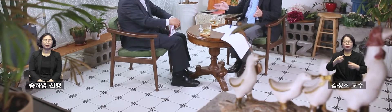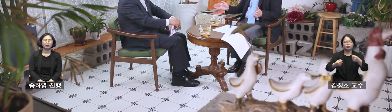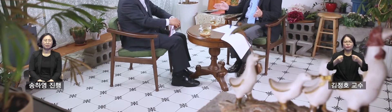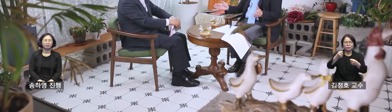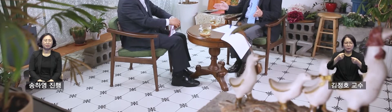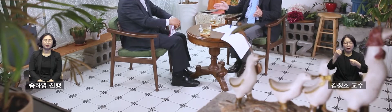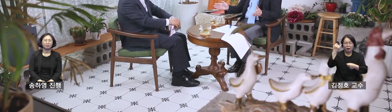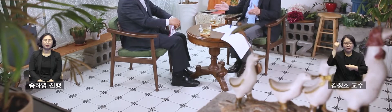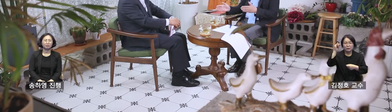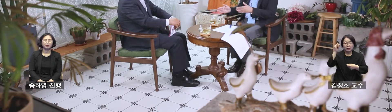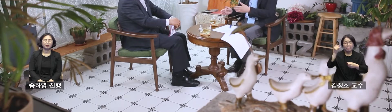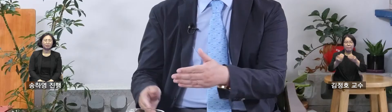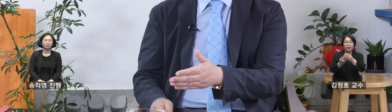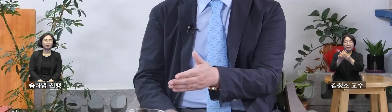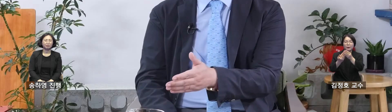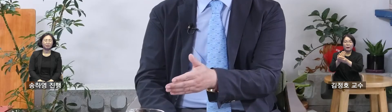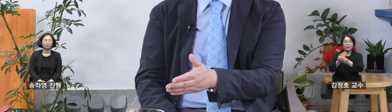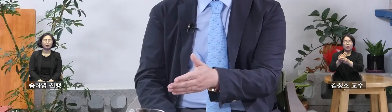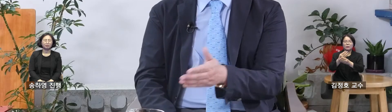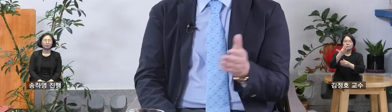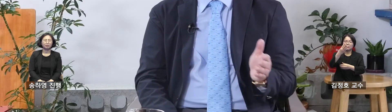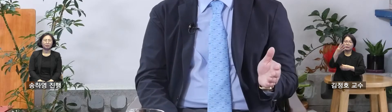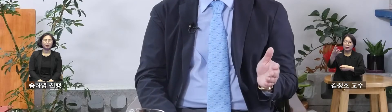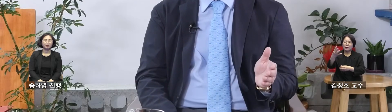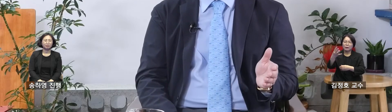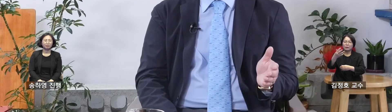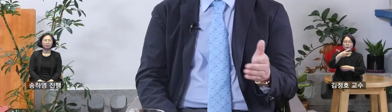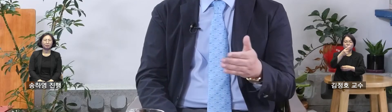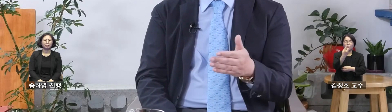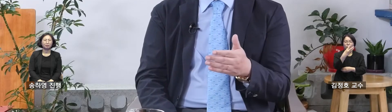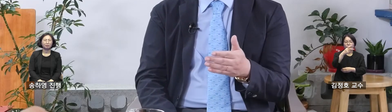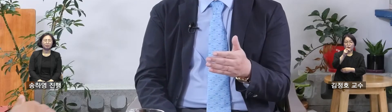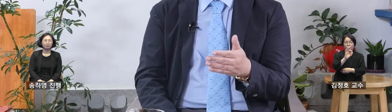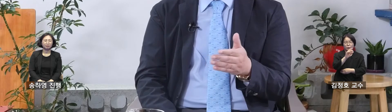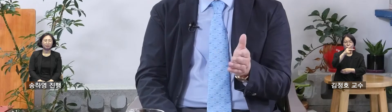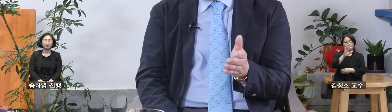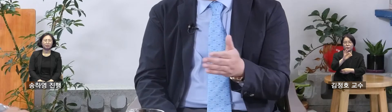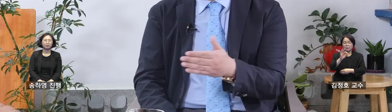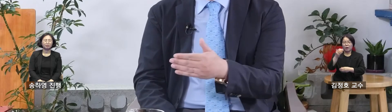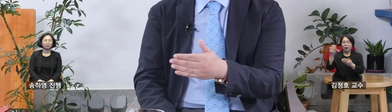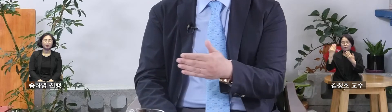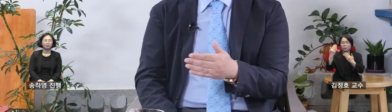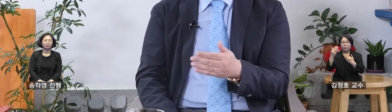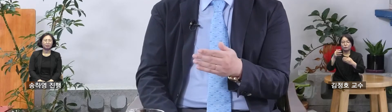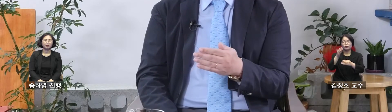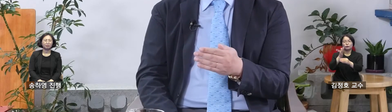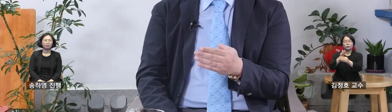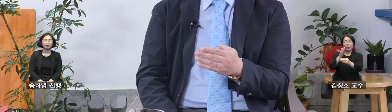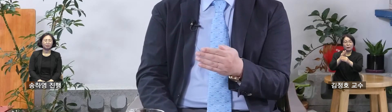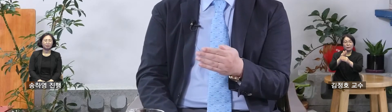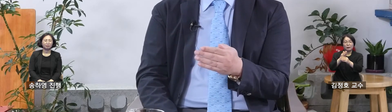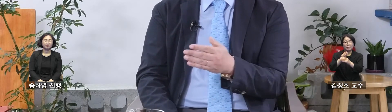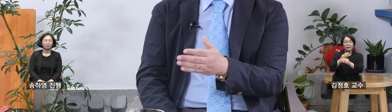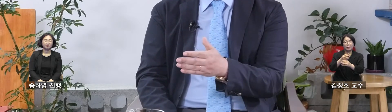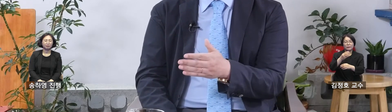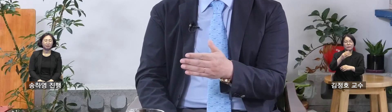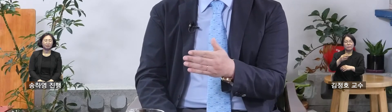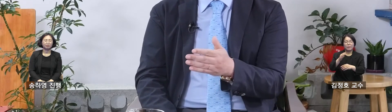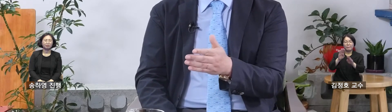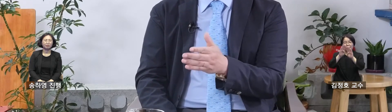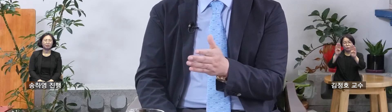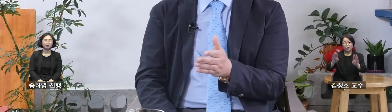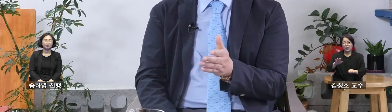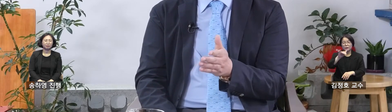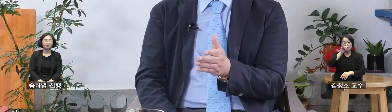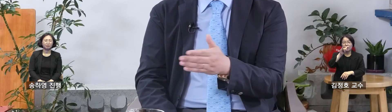생각이 쏟아져요. 그 서너 번을 중간에 도룡동에서 학교까지 그 중간에 뭐 박물관도